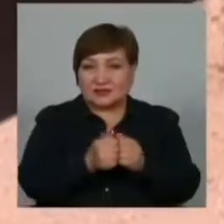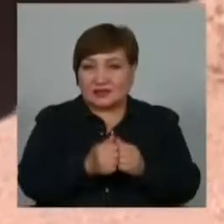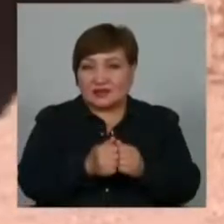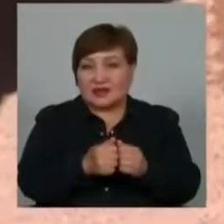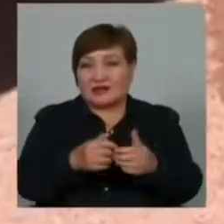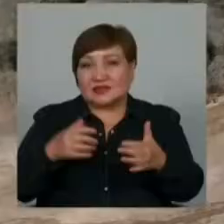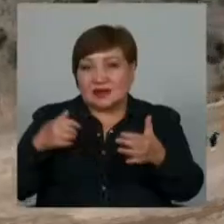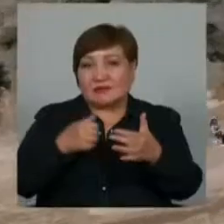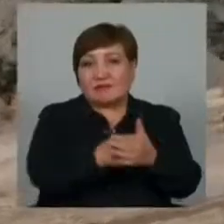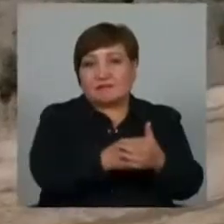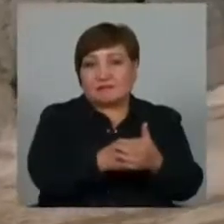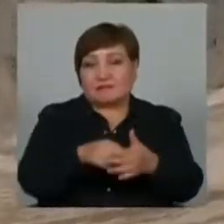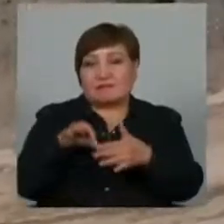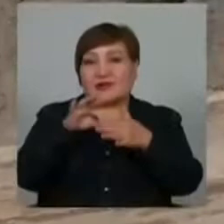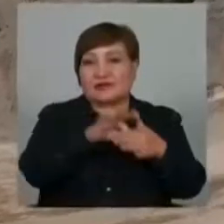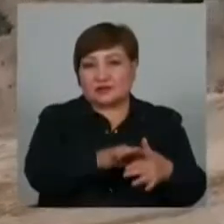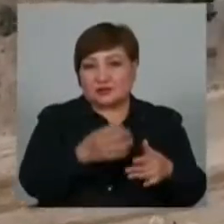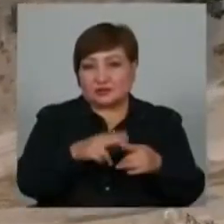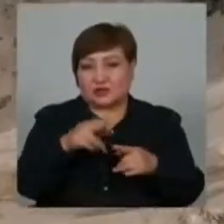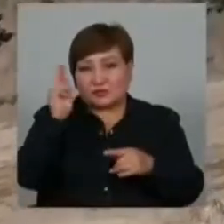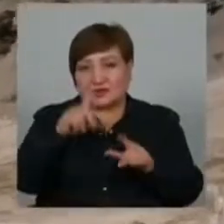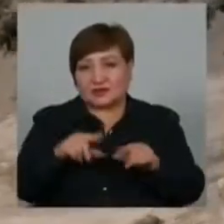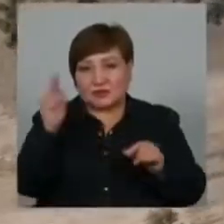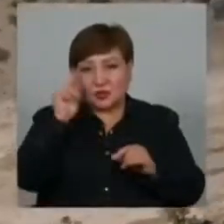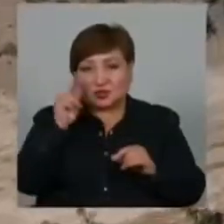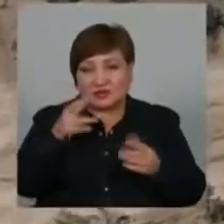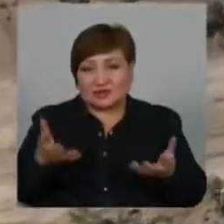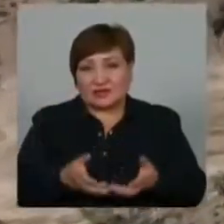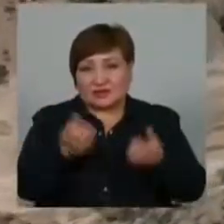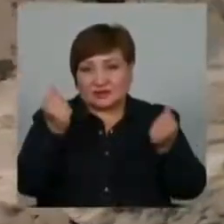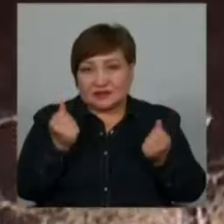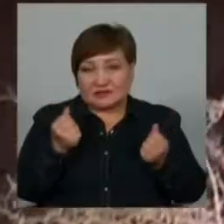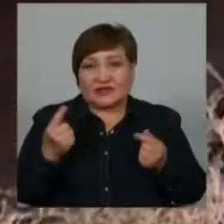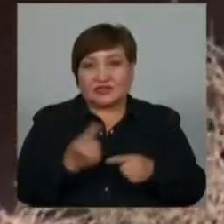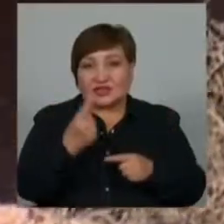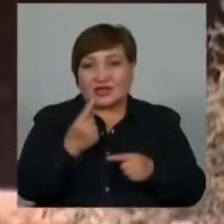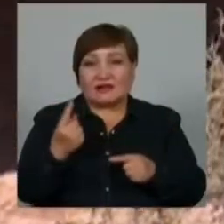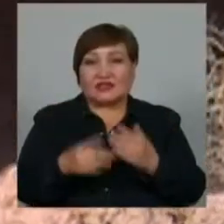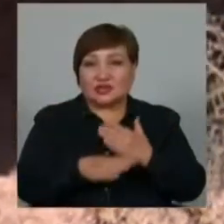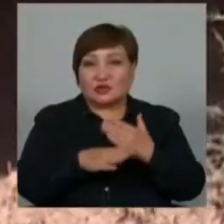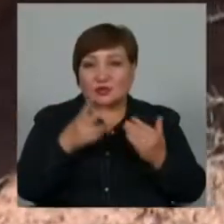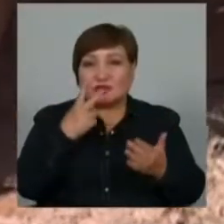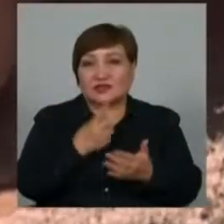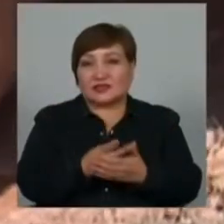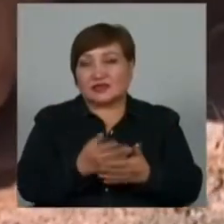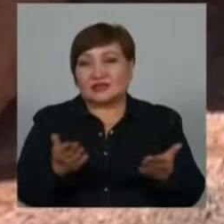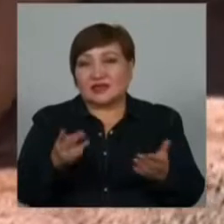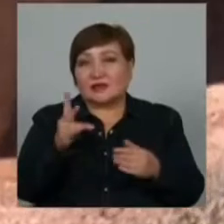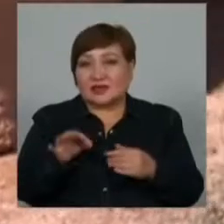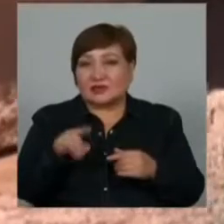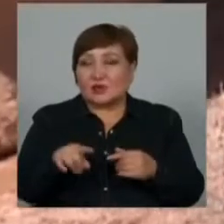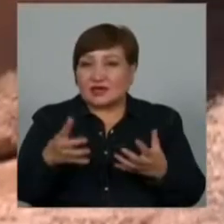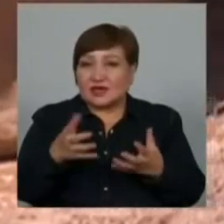осы жартастың астынан мектеп оқушысын алып шығарған кезде тірі болыпты. Алғашқы көмек те көрсетілген, десе де оны аман алып